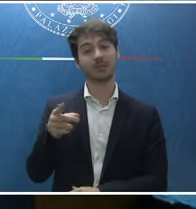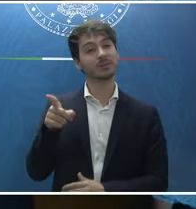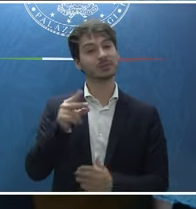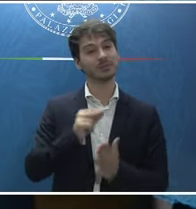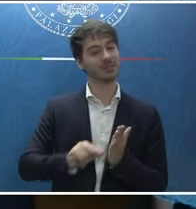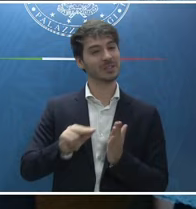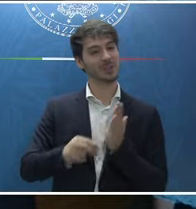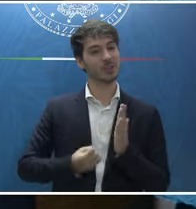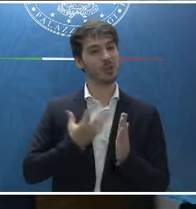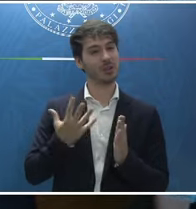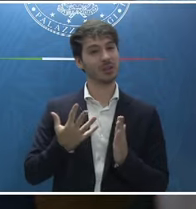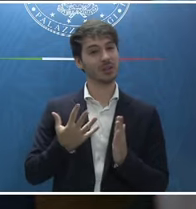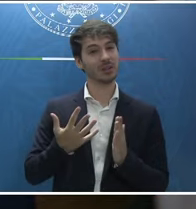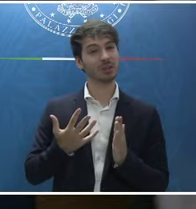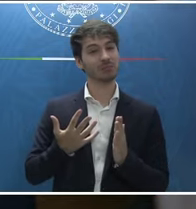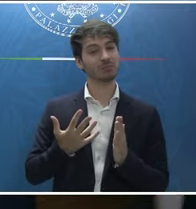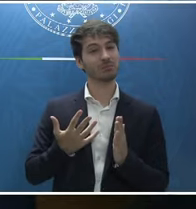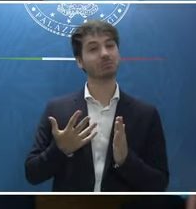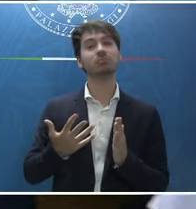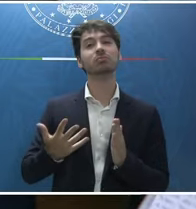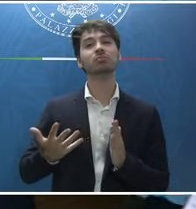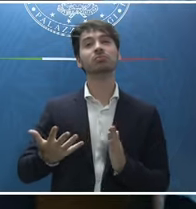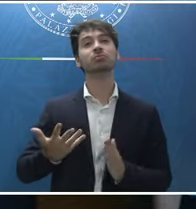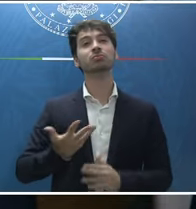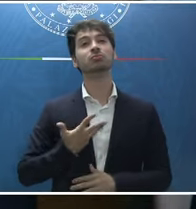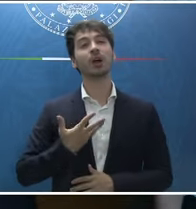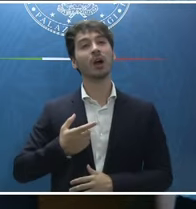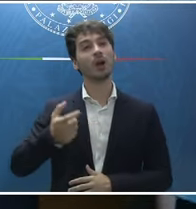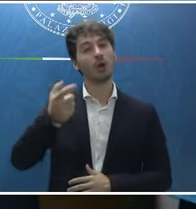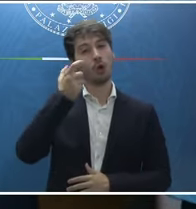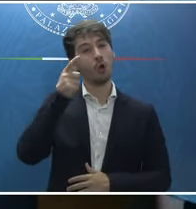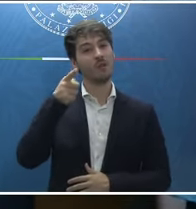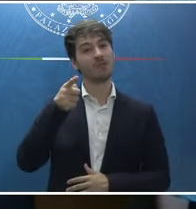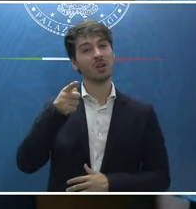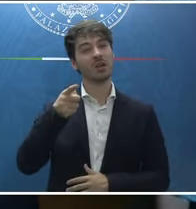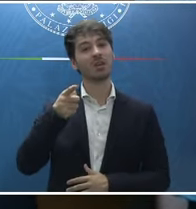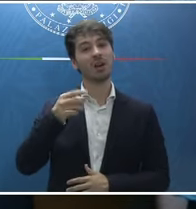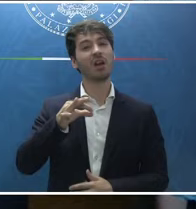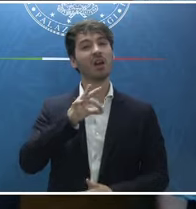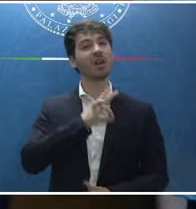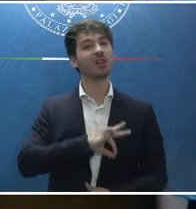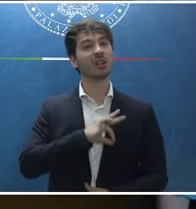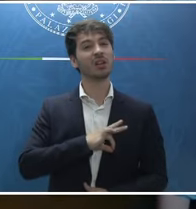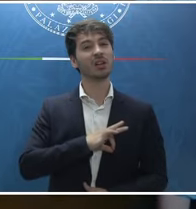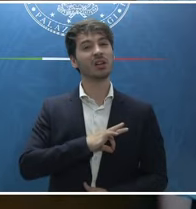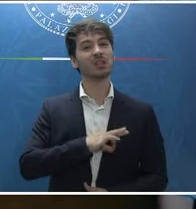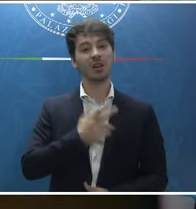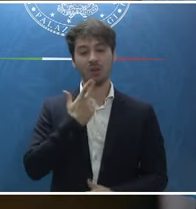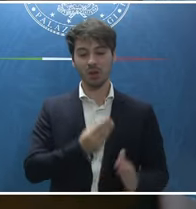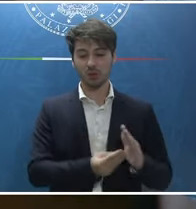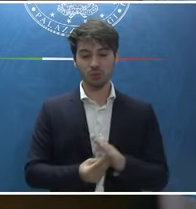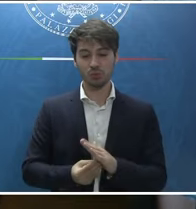Baudelaire: se esistesse un governo che avesse interesse a corrompere i suoi